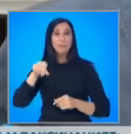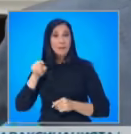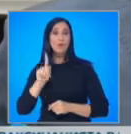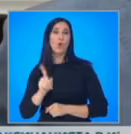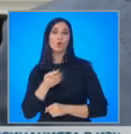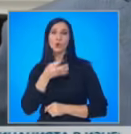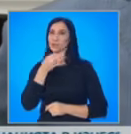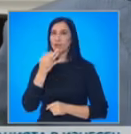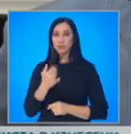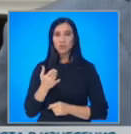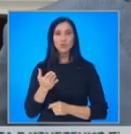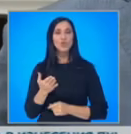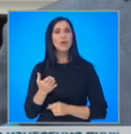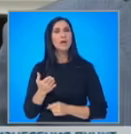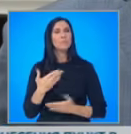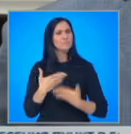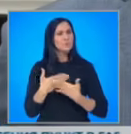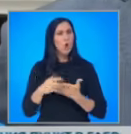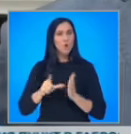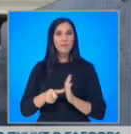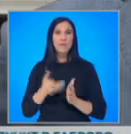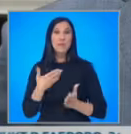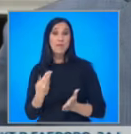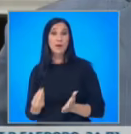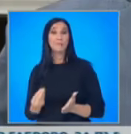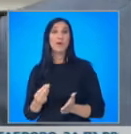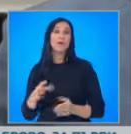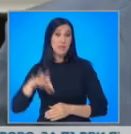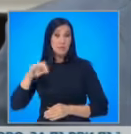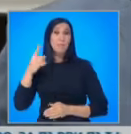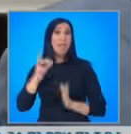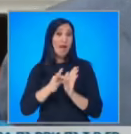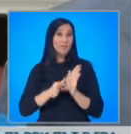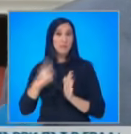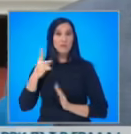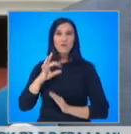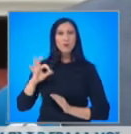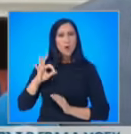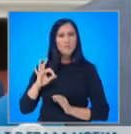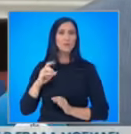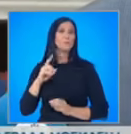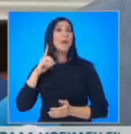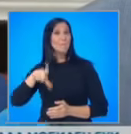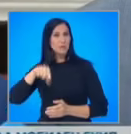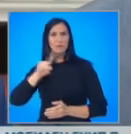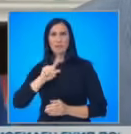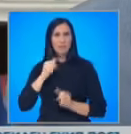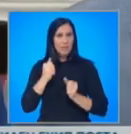случи в най-скоро време. Ние сложихме една дата 1 октомври, т.е. пенсионерите да не чакат до 1